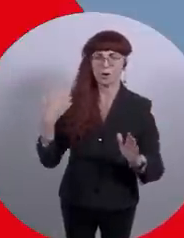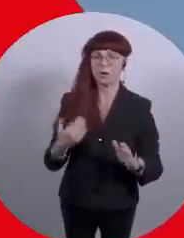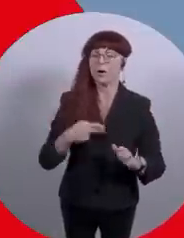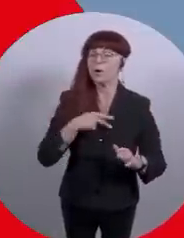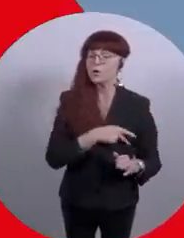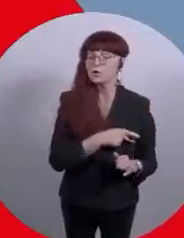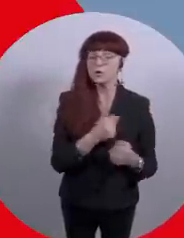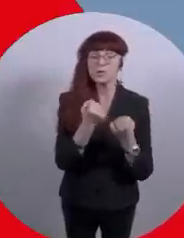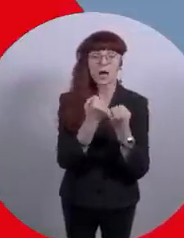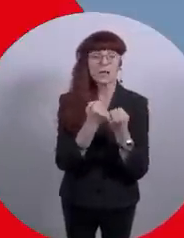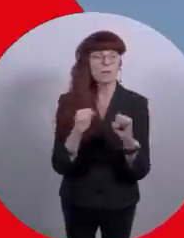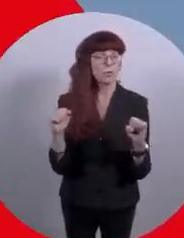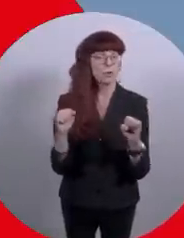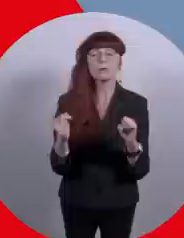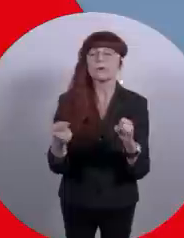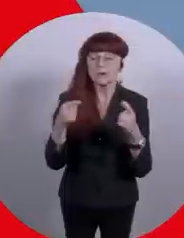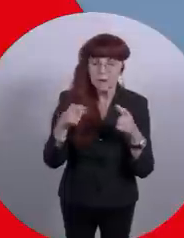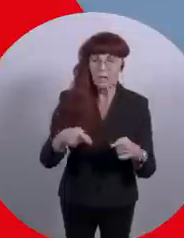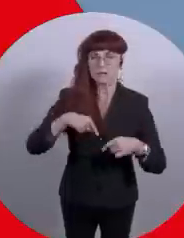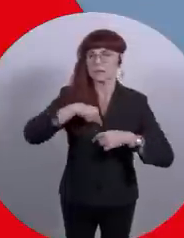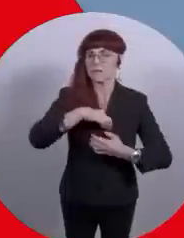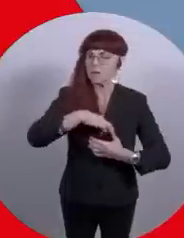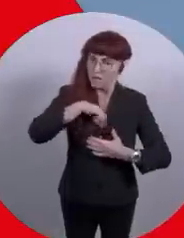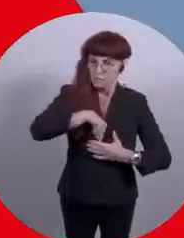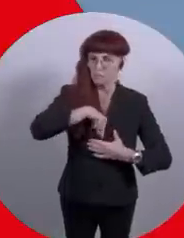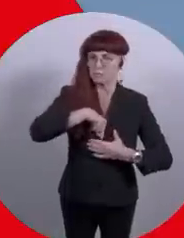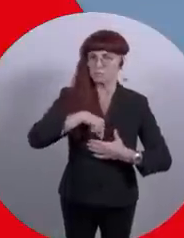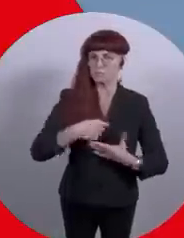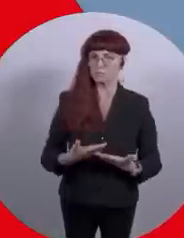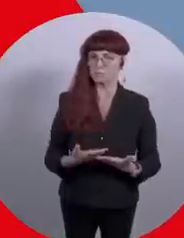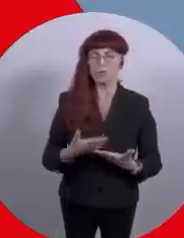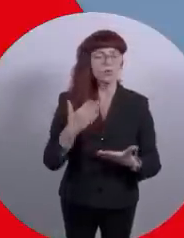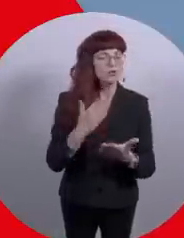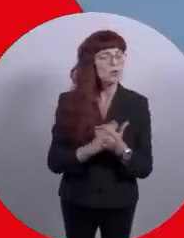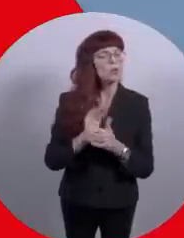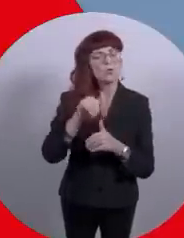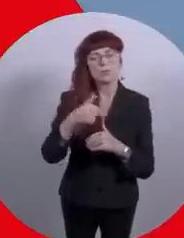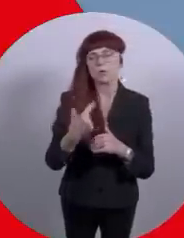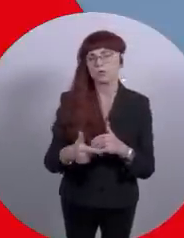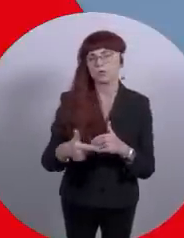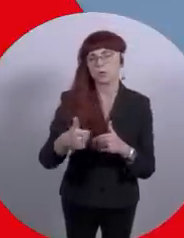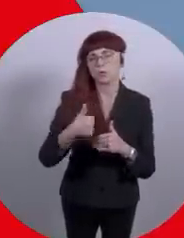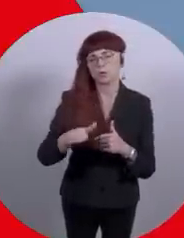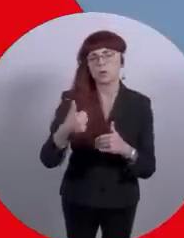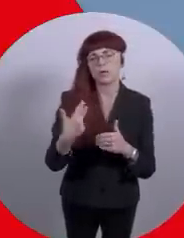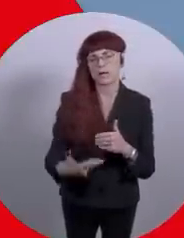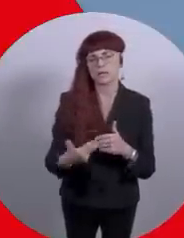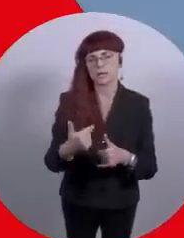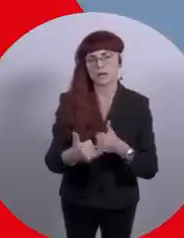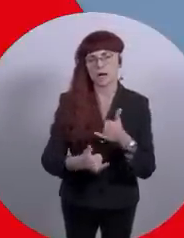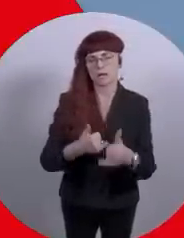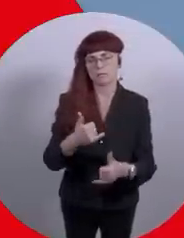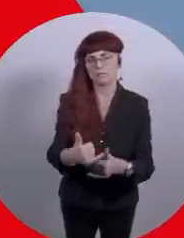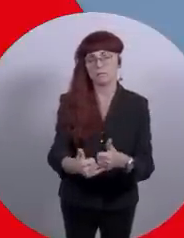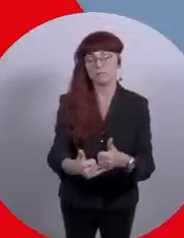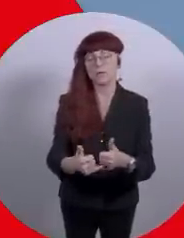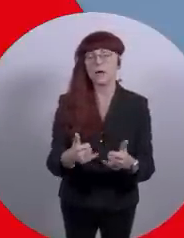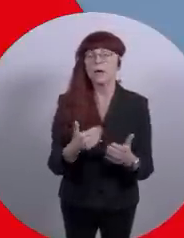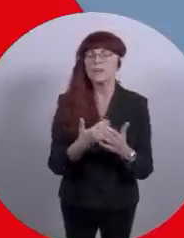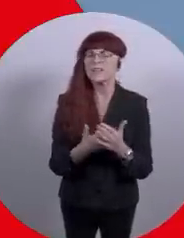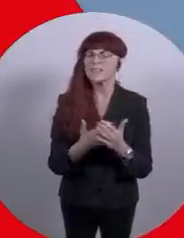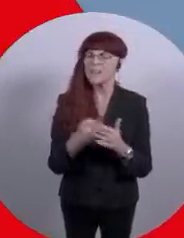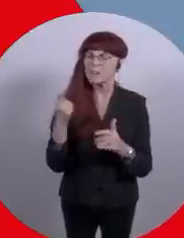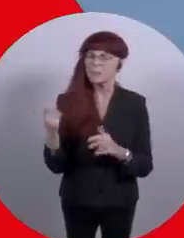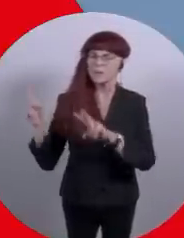Sozialdemokratien ausmacht und auszeichnet und das über 100 30 Jahre darum haben wir auch